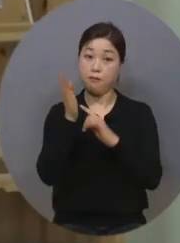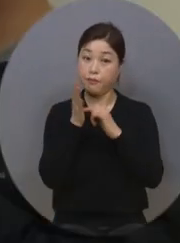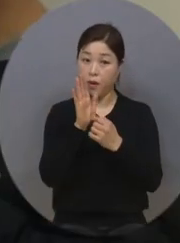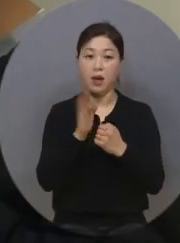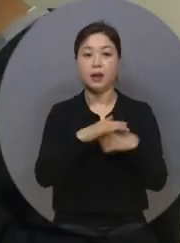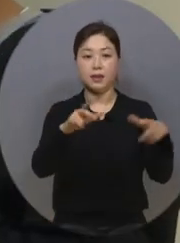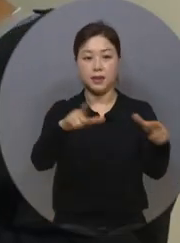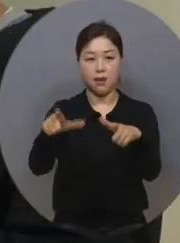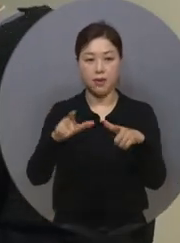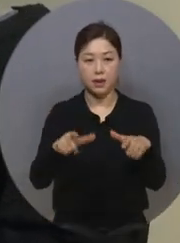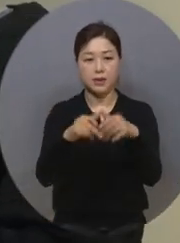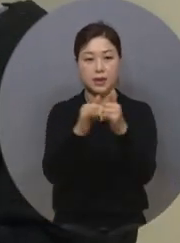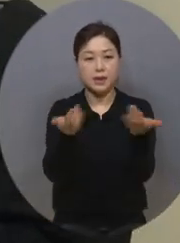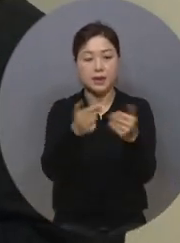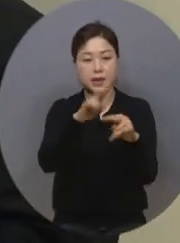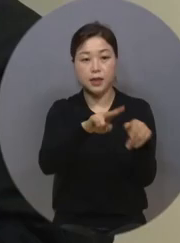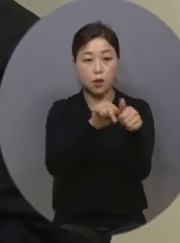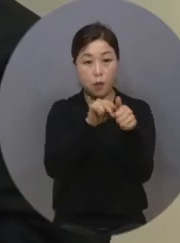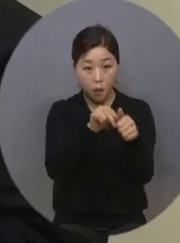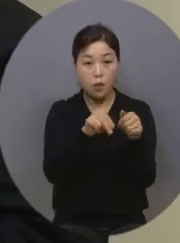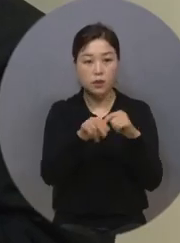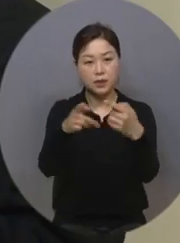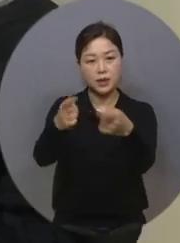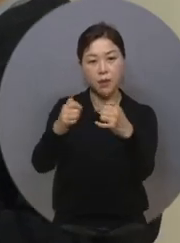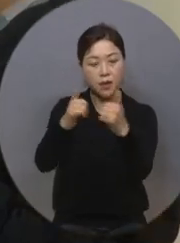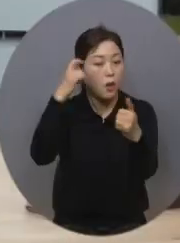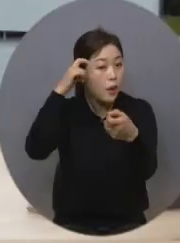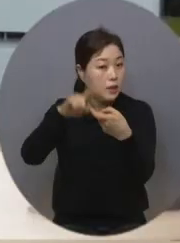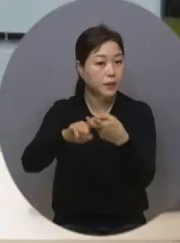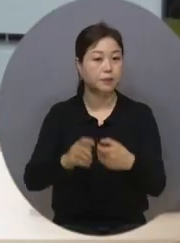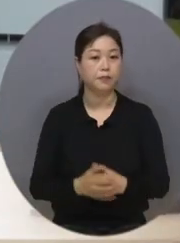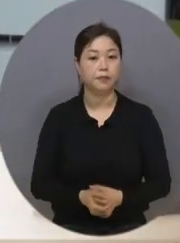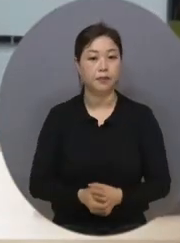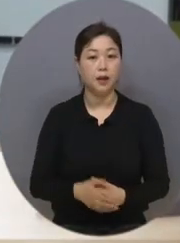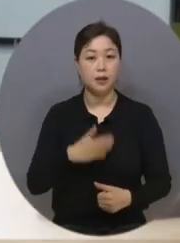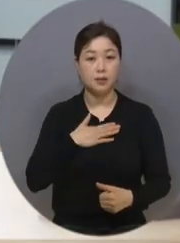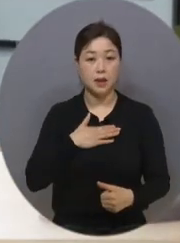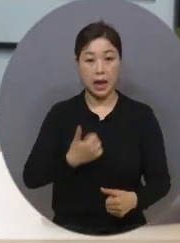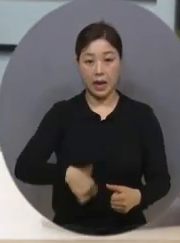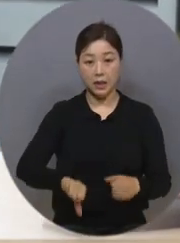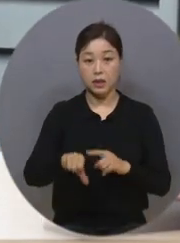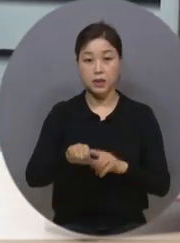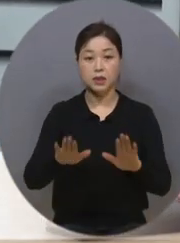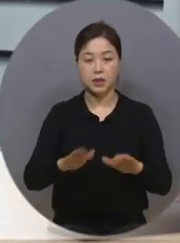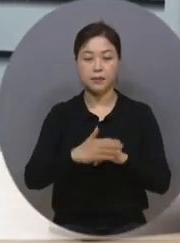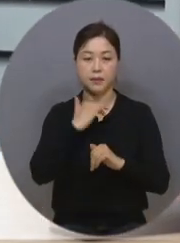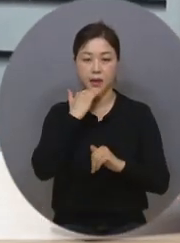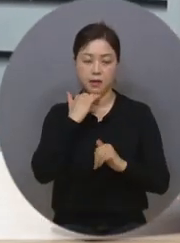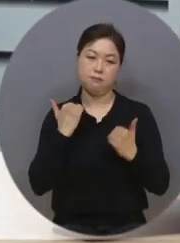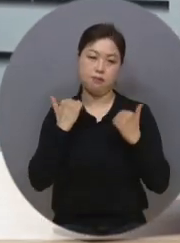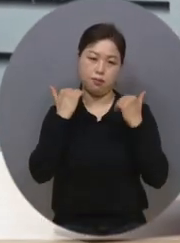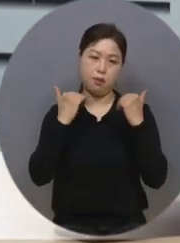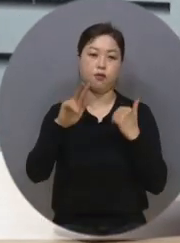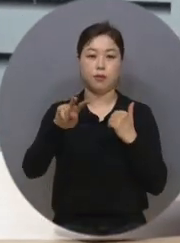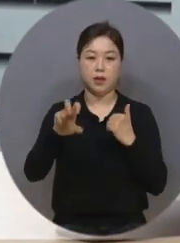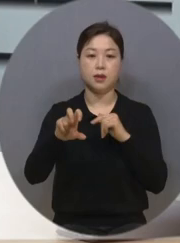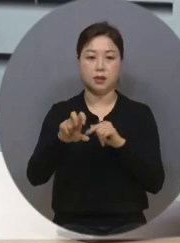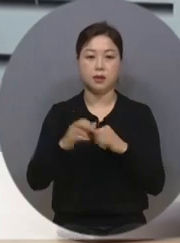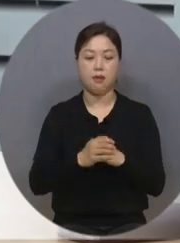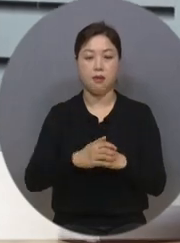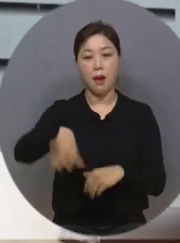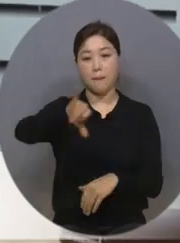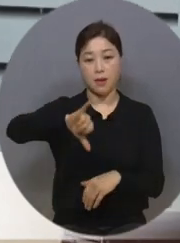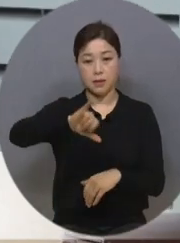장애인 일자리 정보 제공은 참여자들의 관심을 모았습니다. 저희 아들도 지금 성인 25살인데 바리스타 자격증이